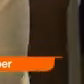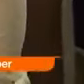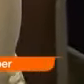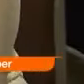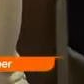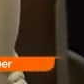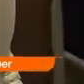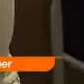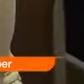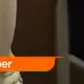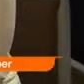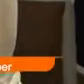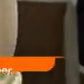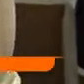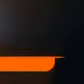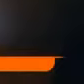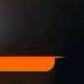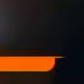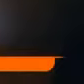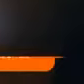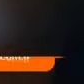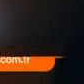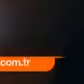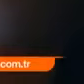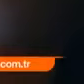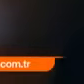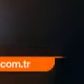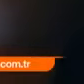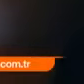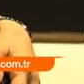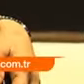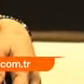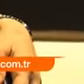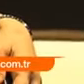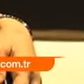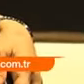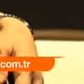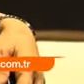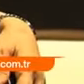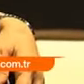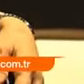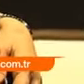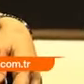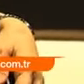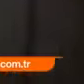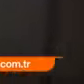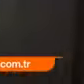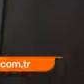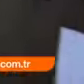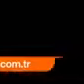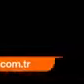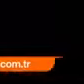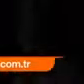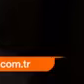ve sosyal medya işleri için anlaştığı kişi adına ahlaksız ilanlar açtı şoke olan astrolog soluğu